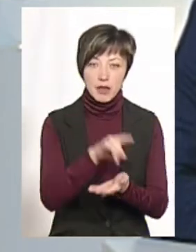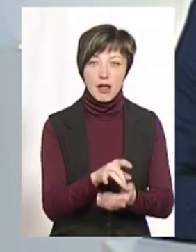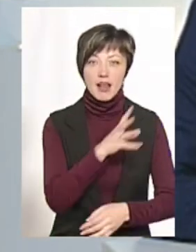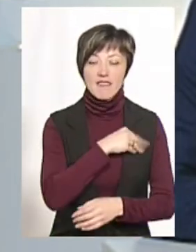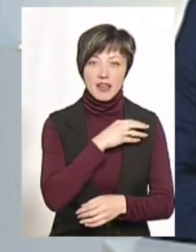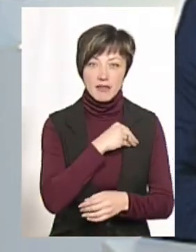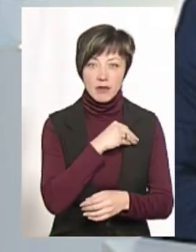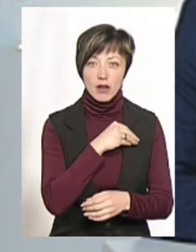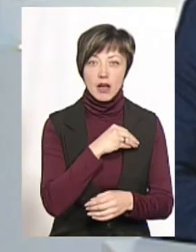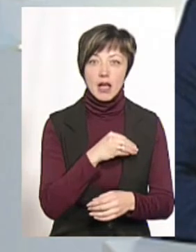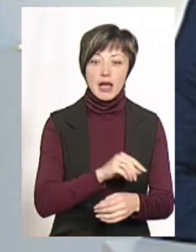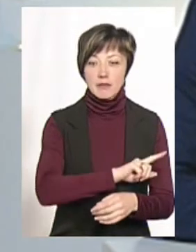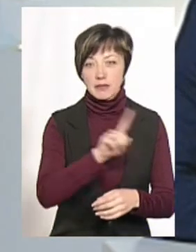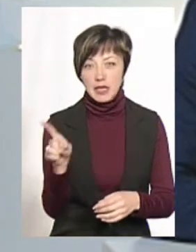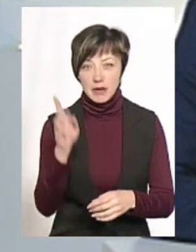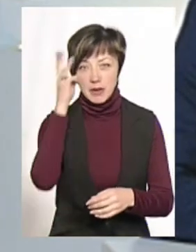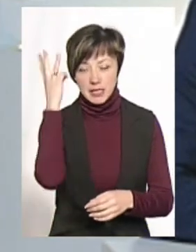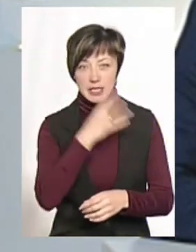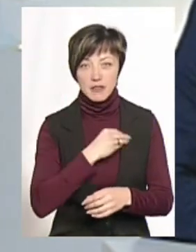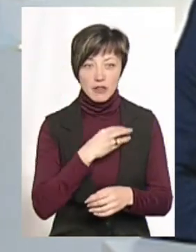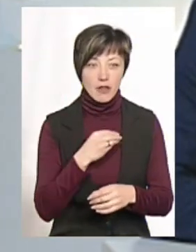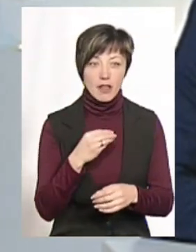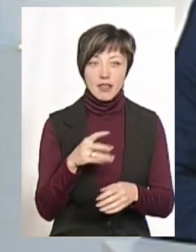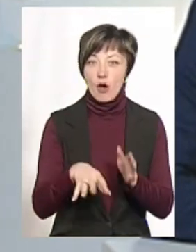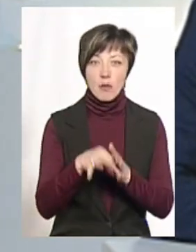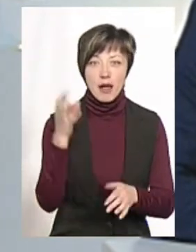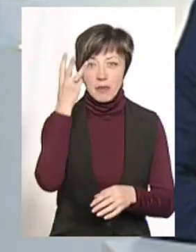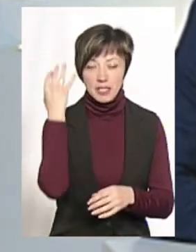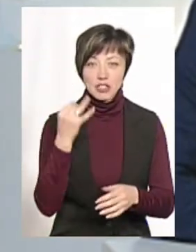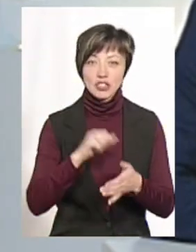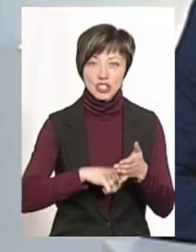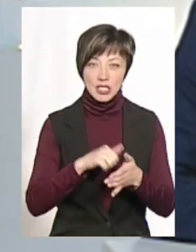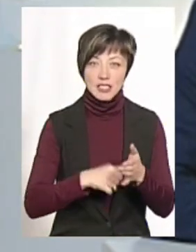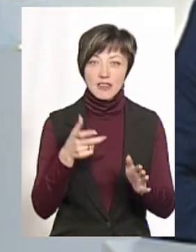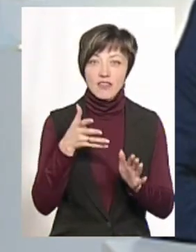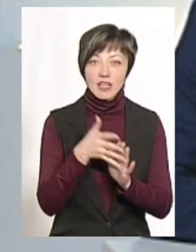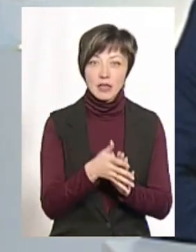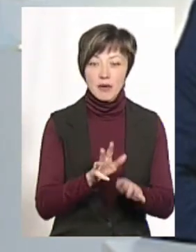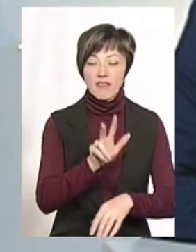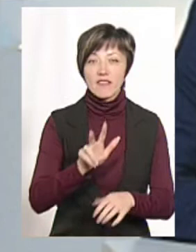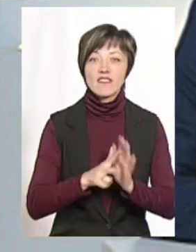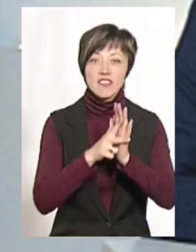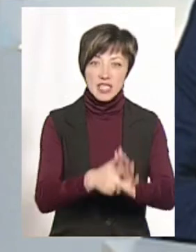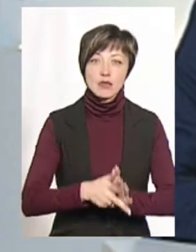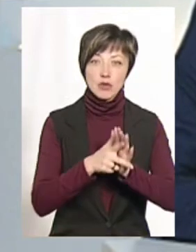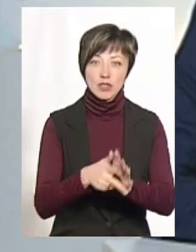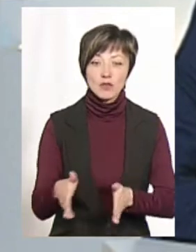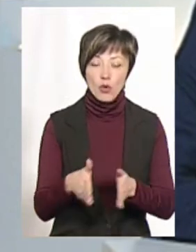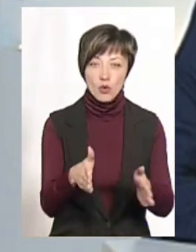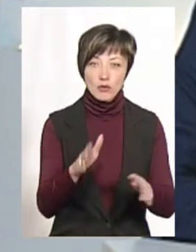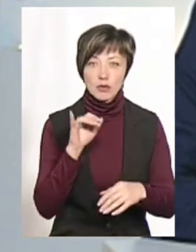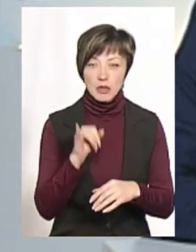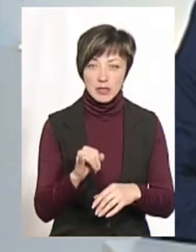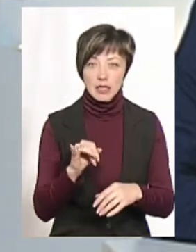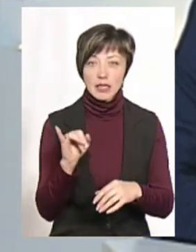Львів, їхав потім Львів-Хмельницький, Хмельницький-Львів, і він не обрав Хмельницький через те, що він витратив 8 годин в дорозі, по тоді ще не зовсім